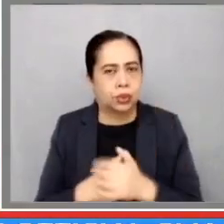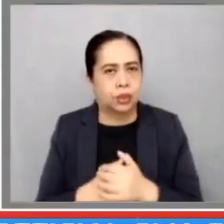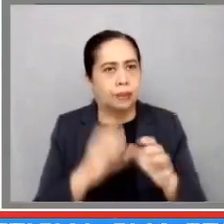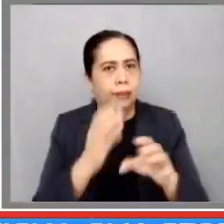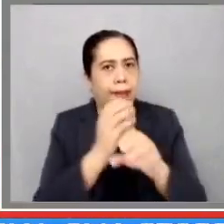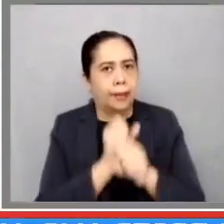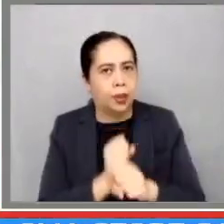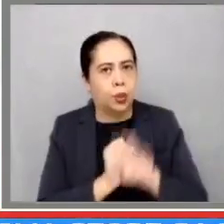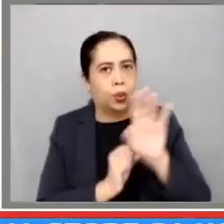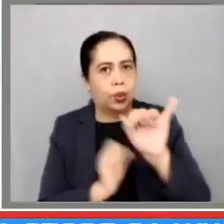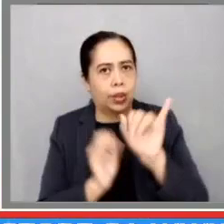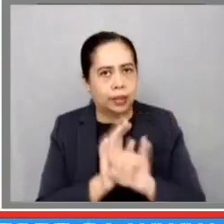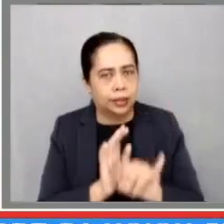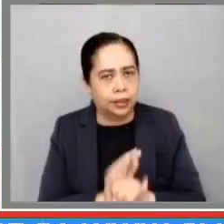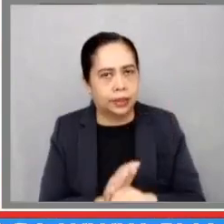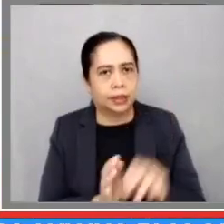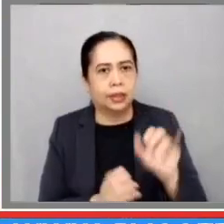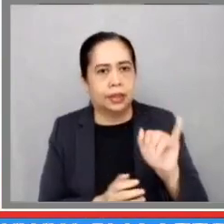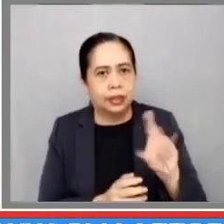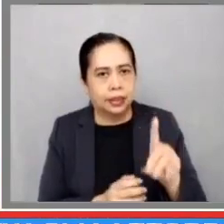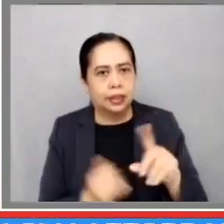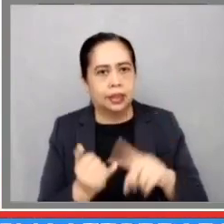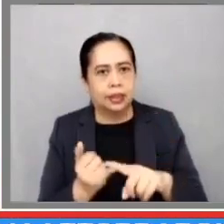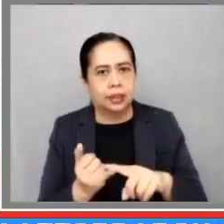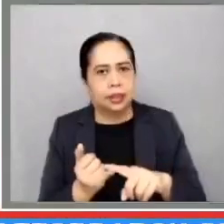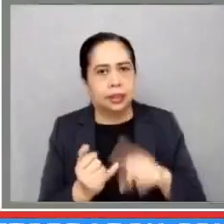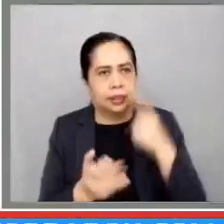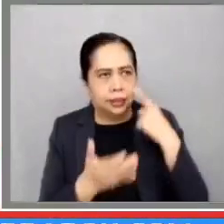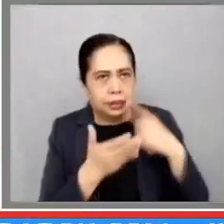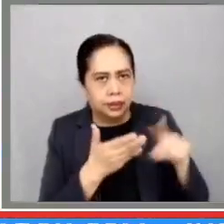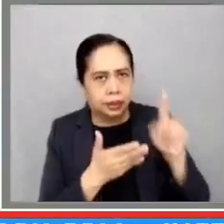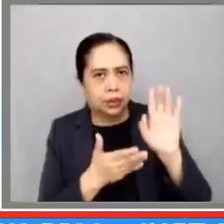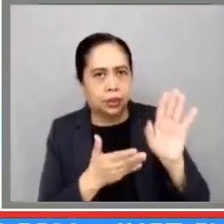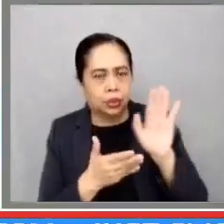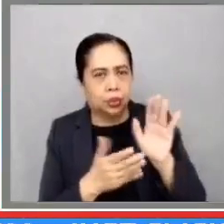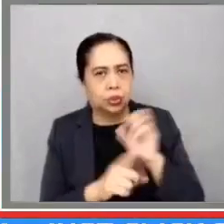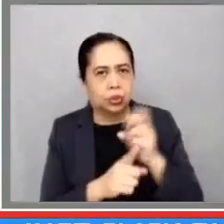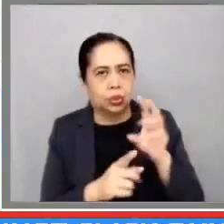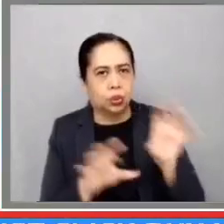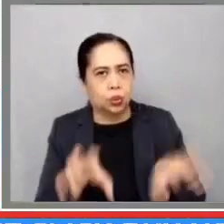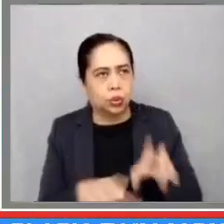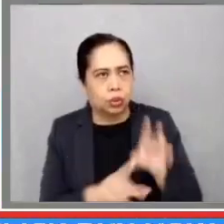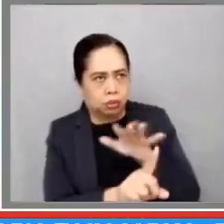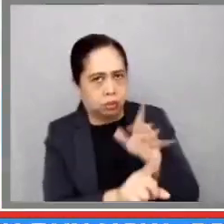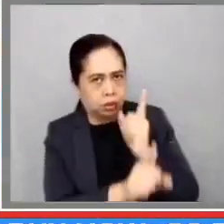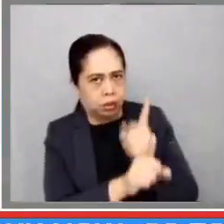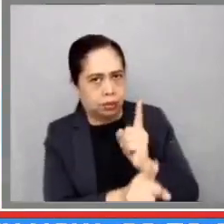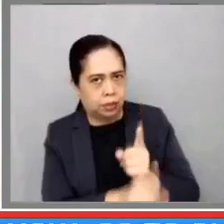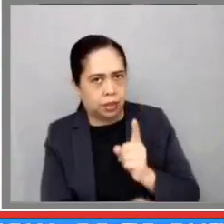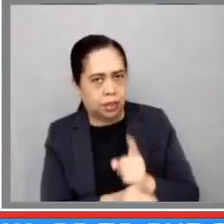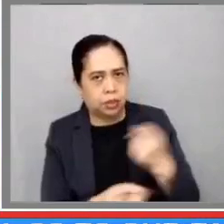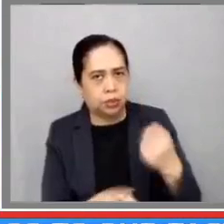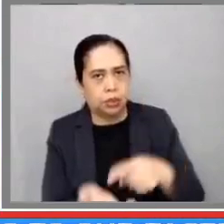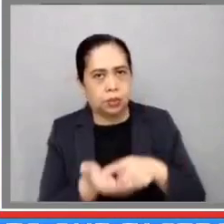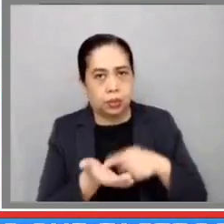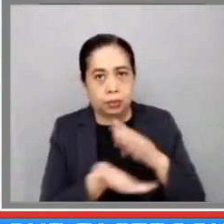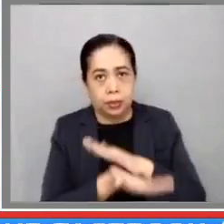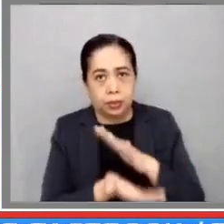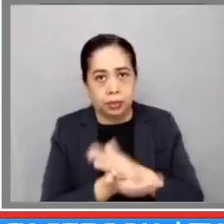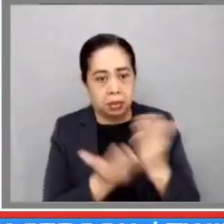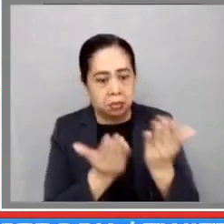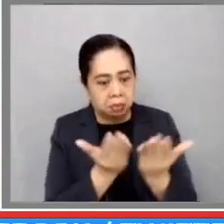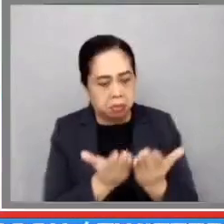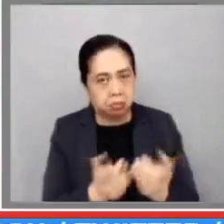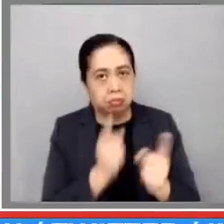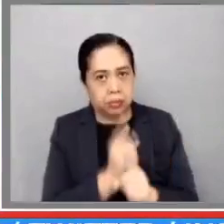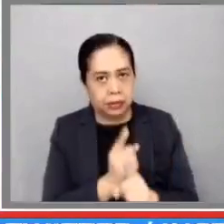inyong identification, pagtingin ng ating mga social worker kung tama yung inyong mga requirements na dala, ano po, yan po ang